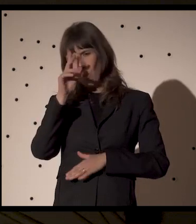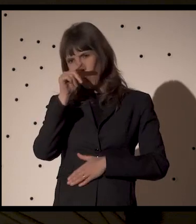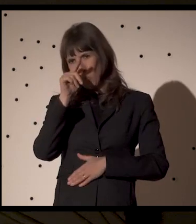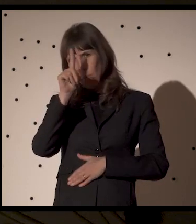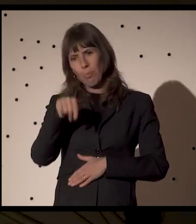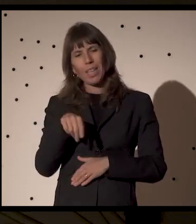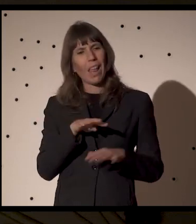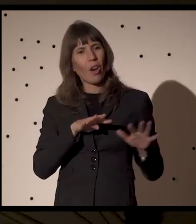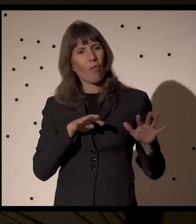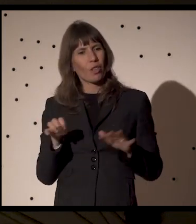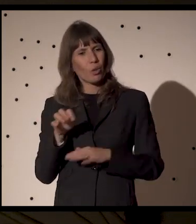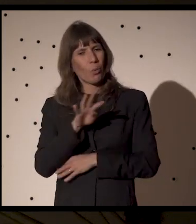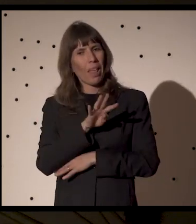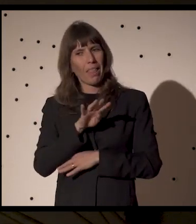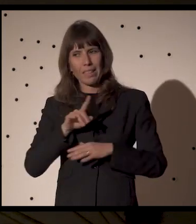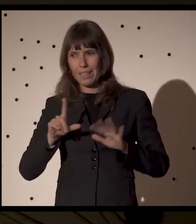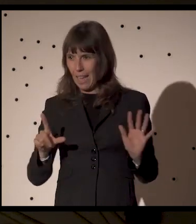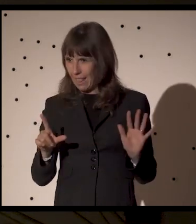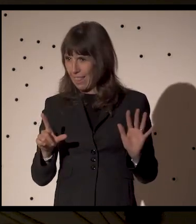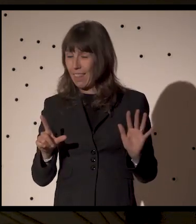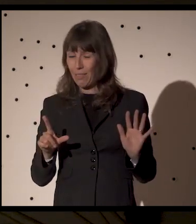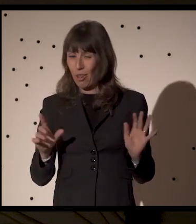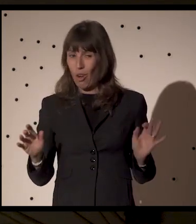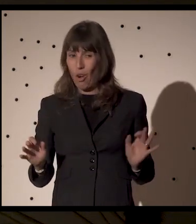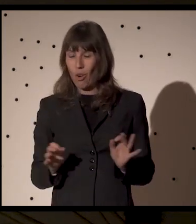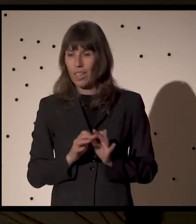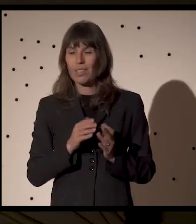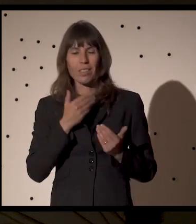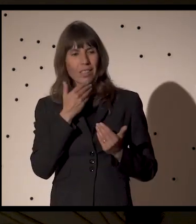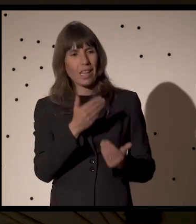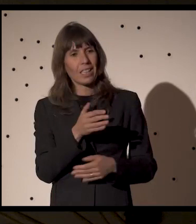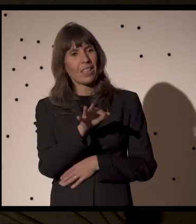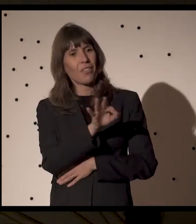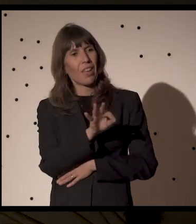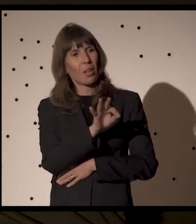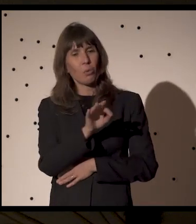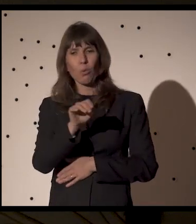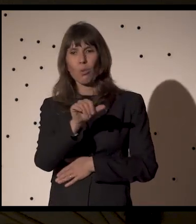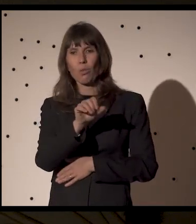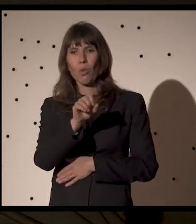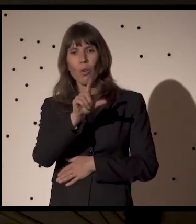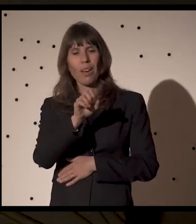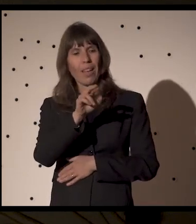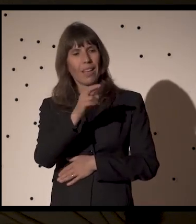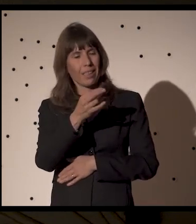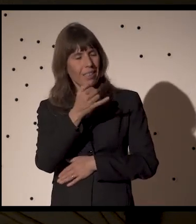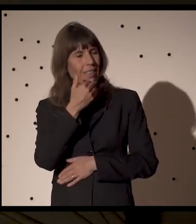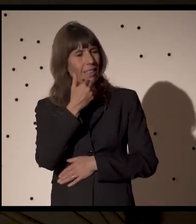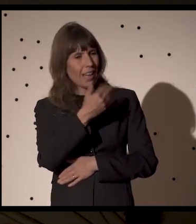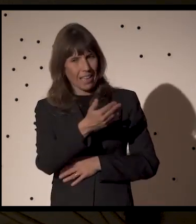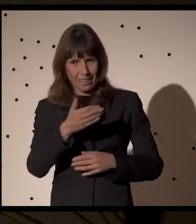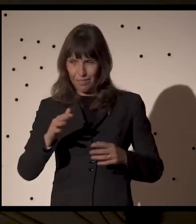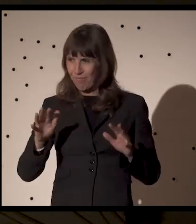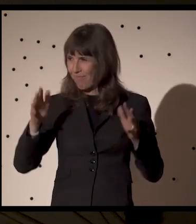Tra l'altro Colgo l'occasione per ringraziare Ferruccio Soleri che è qui con noi questa mattina chiedo una pausa